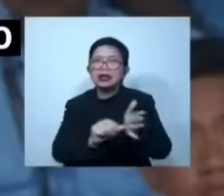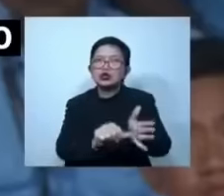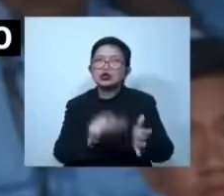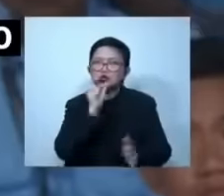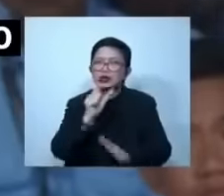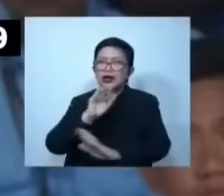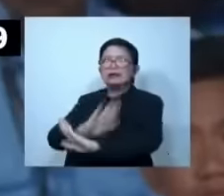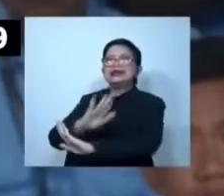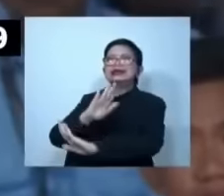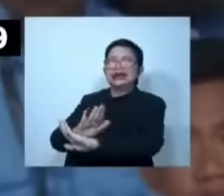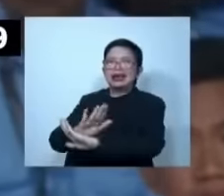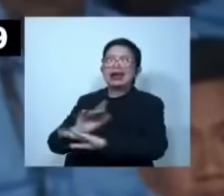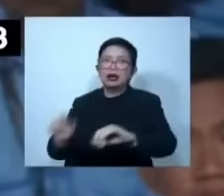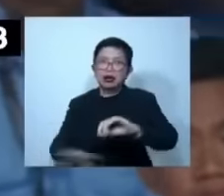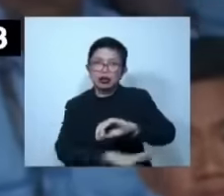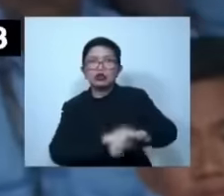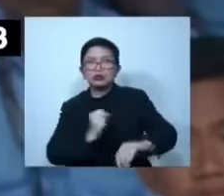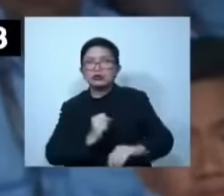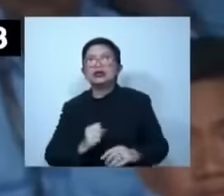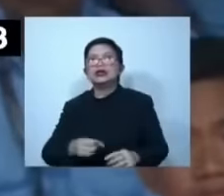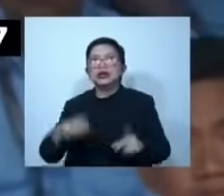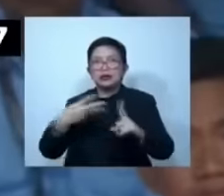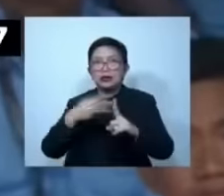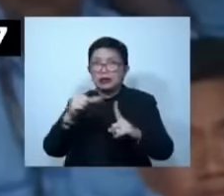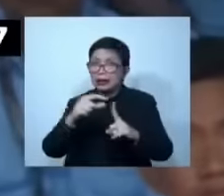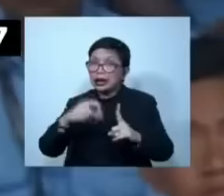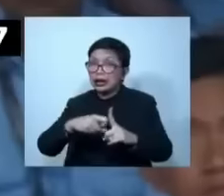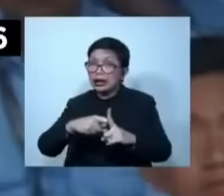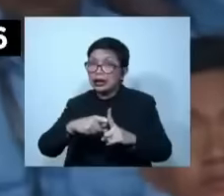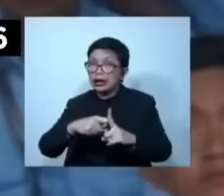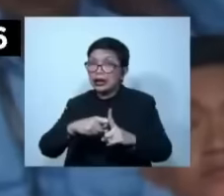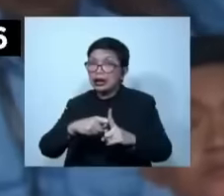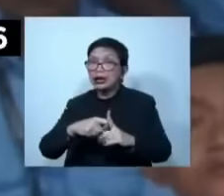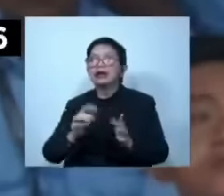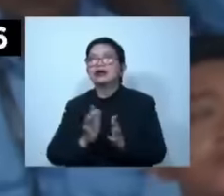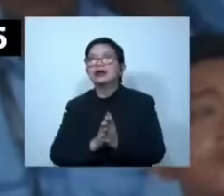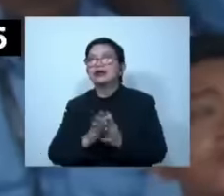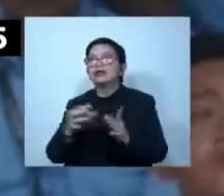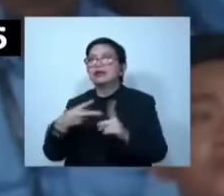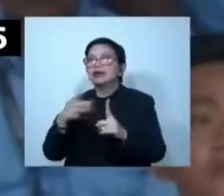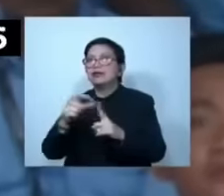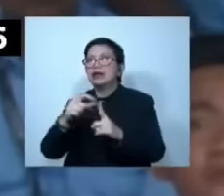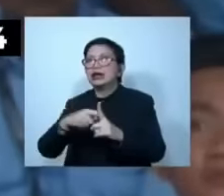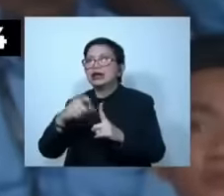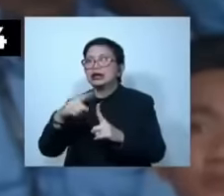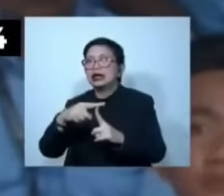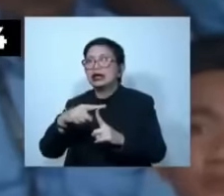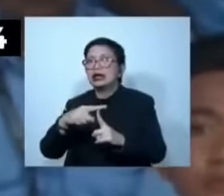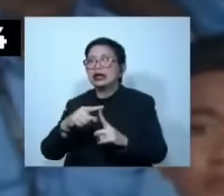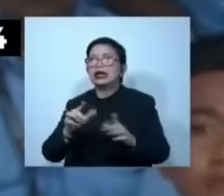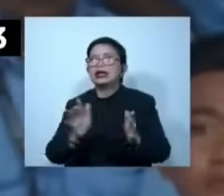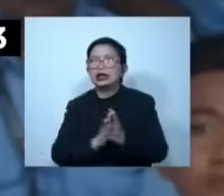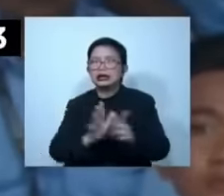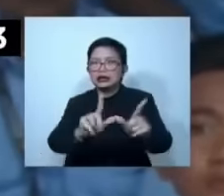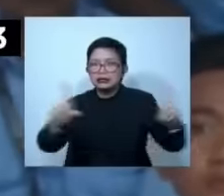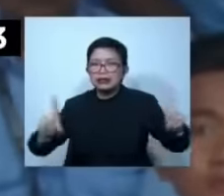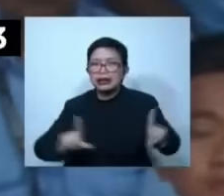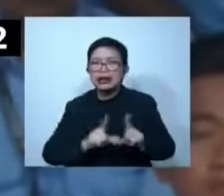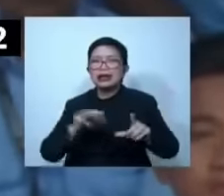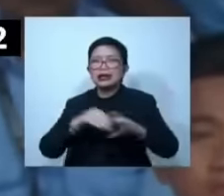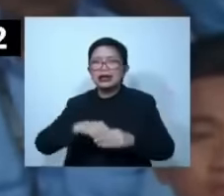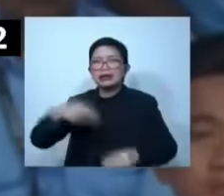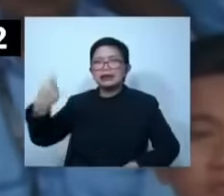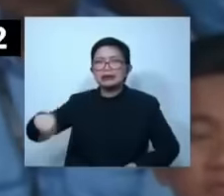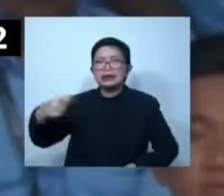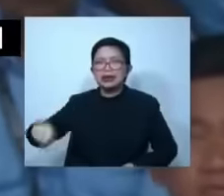kita perkuat. BPK, BPKP, inspektorat di tiap kementerian ini